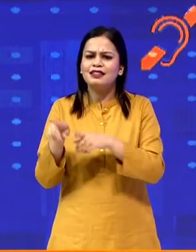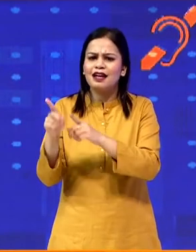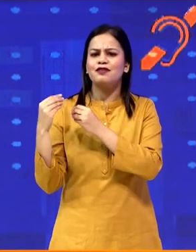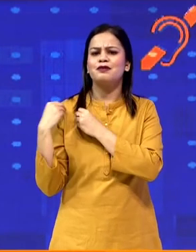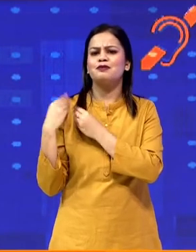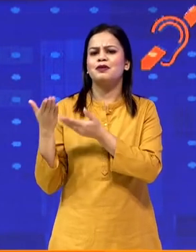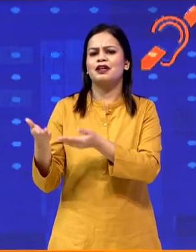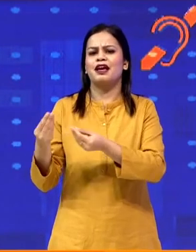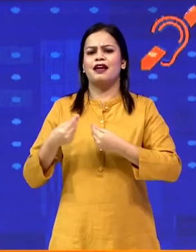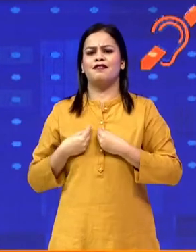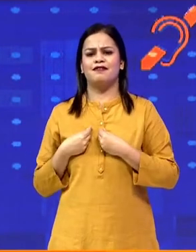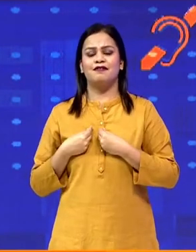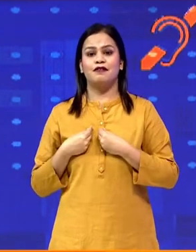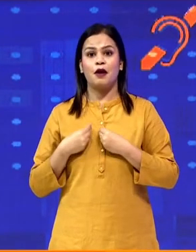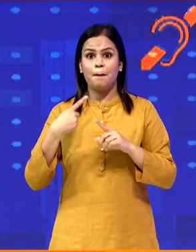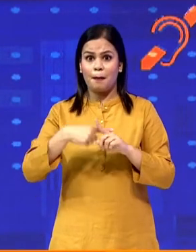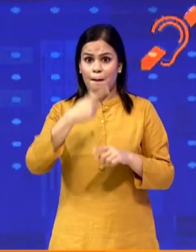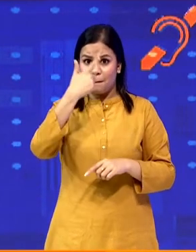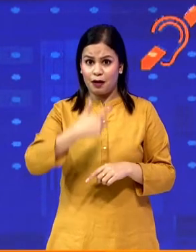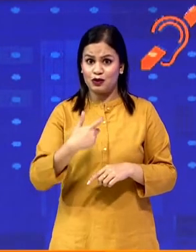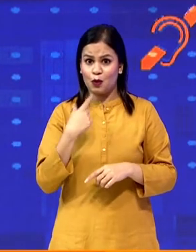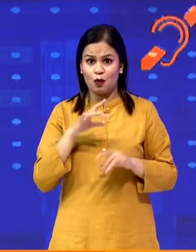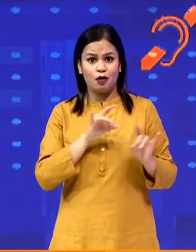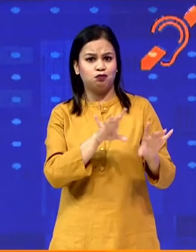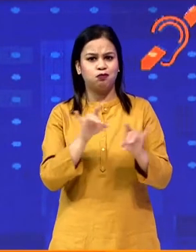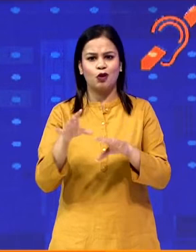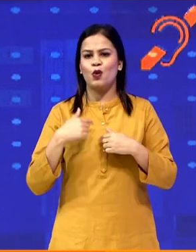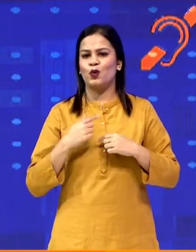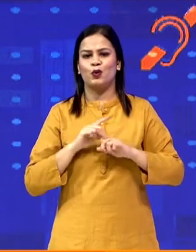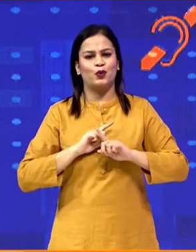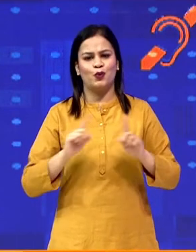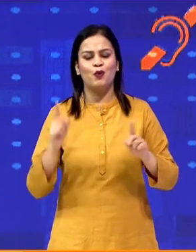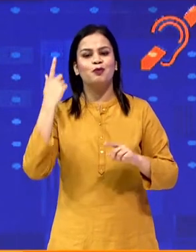और मैं बेवफा नहीं हूं बल्कि